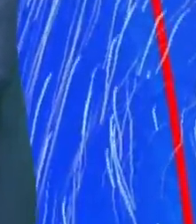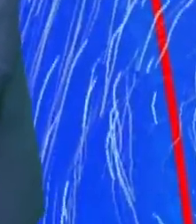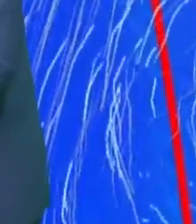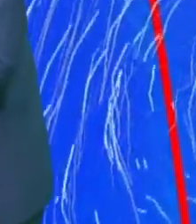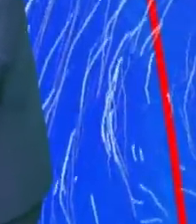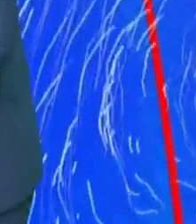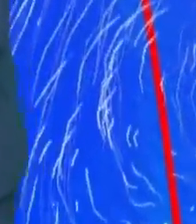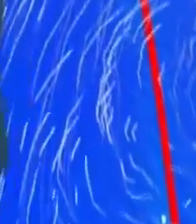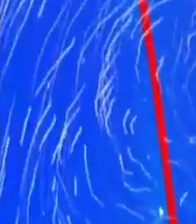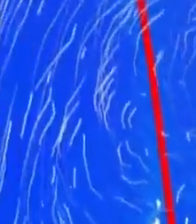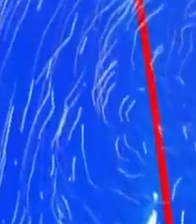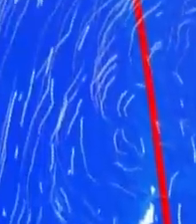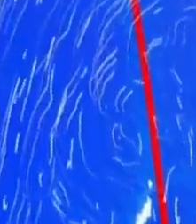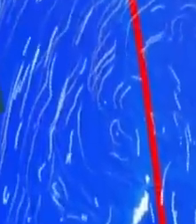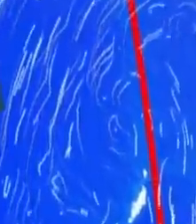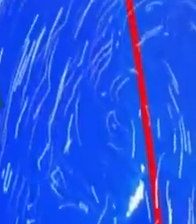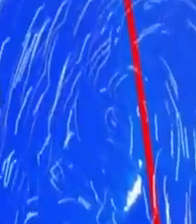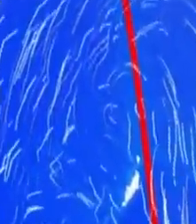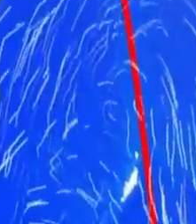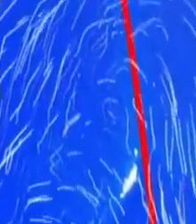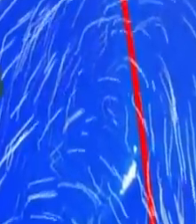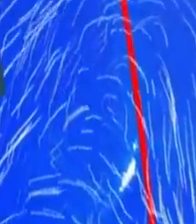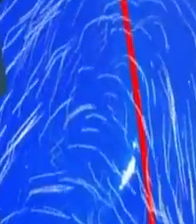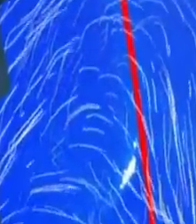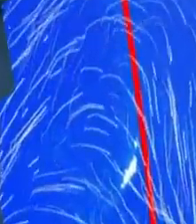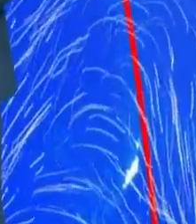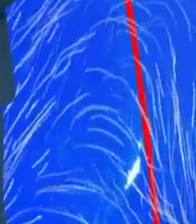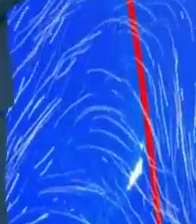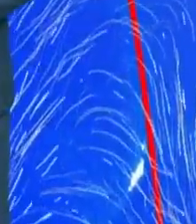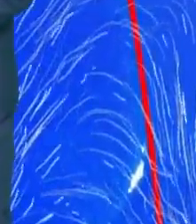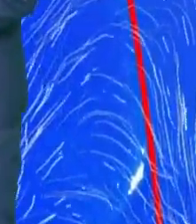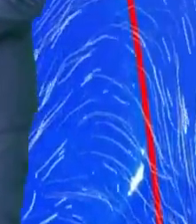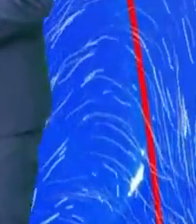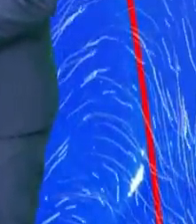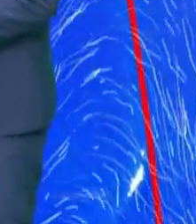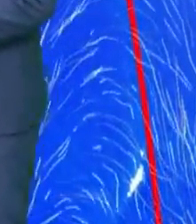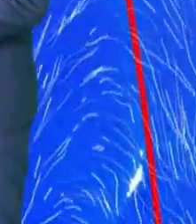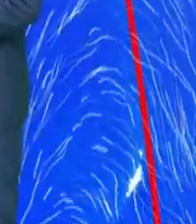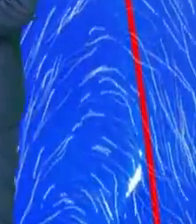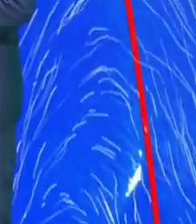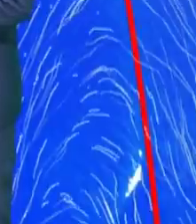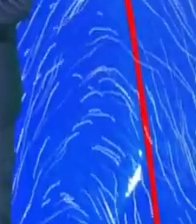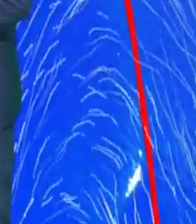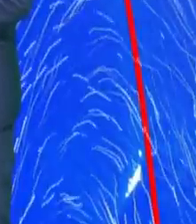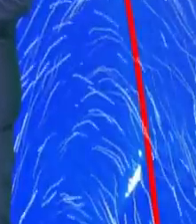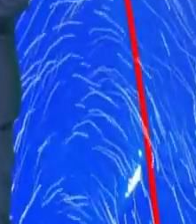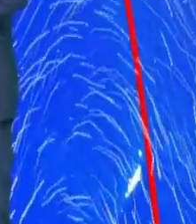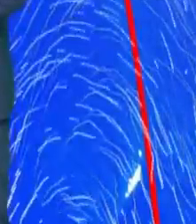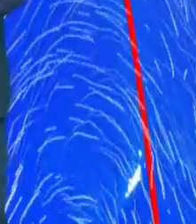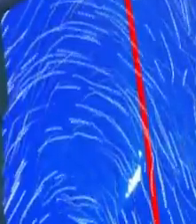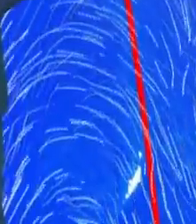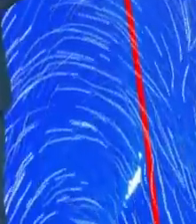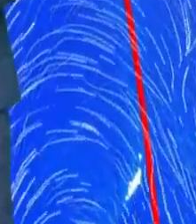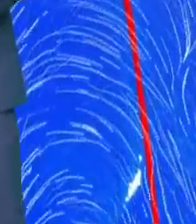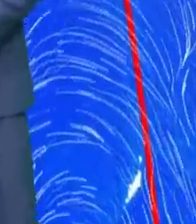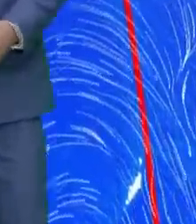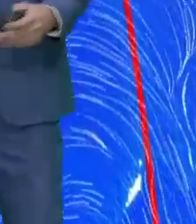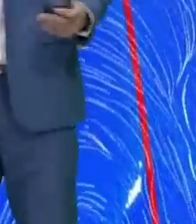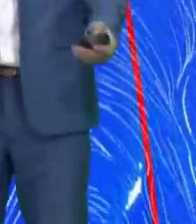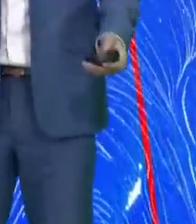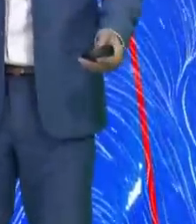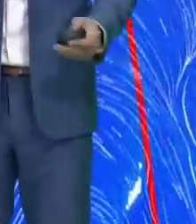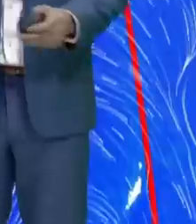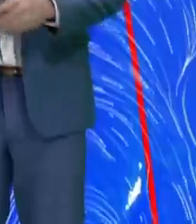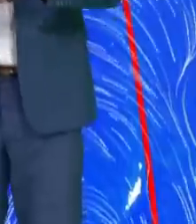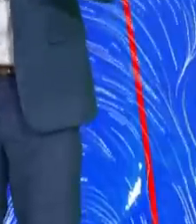lumabas ng bagyong Falcon. Magpatuloy pa ito sa mga susunod na araw pero sa Biyernes ay sa may Northern Luzon na lamang mas mararamdaman.